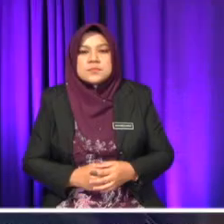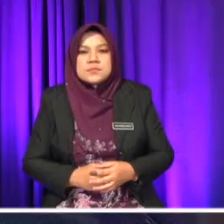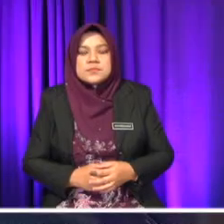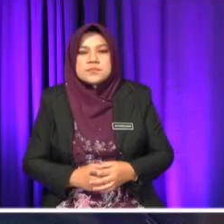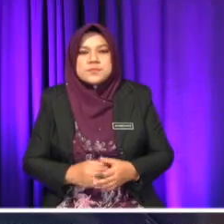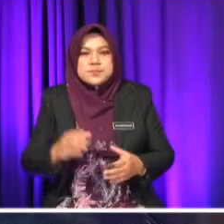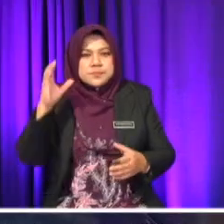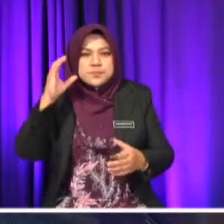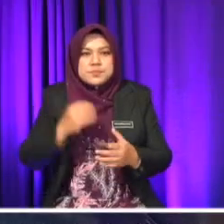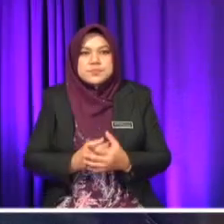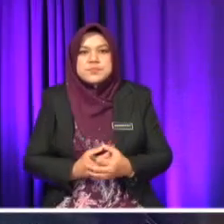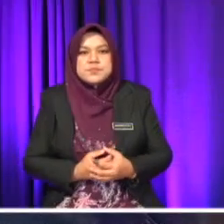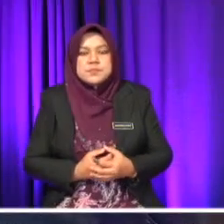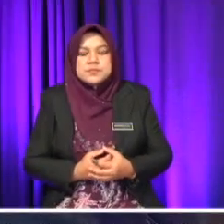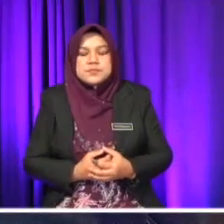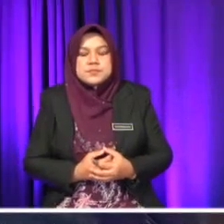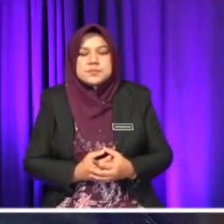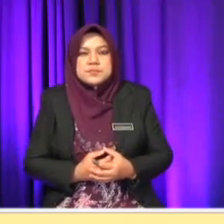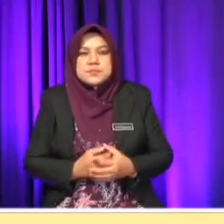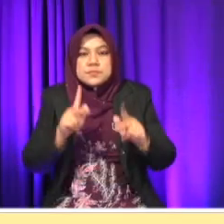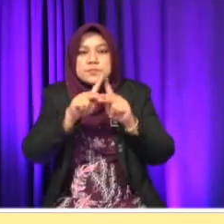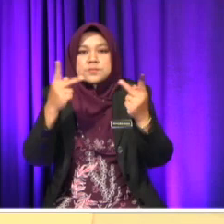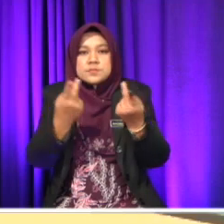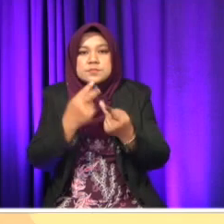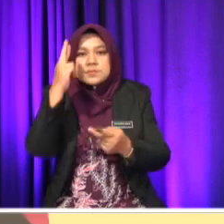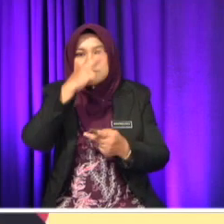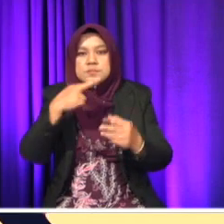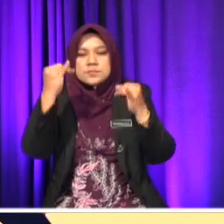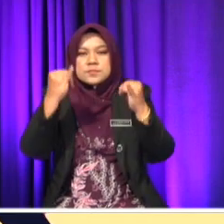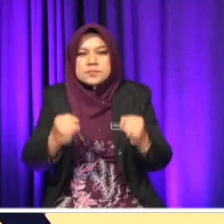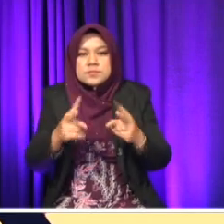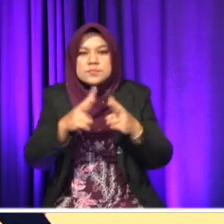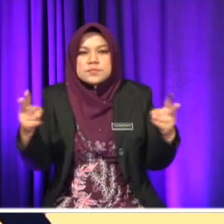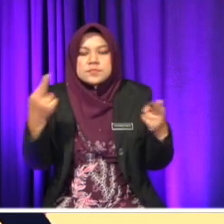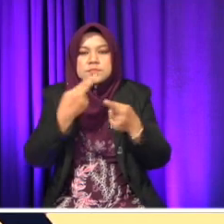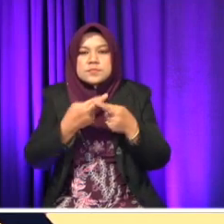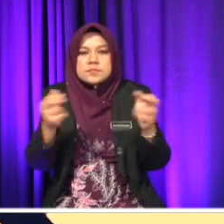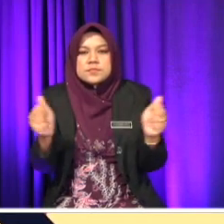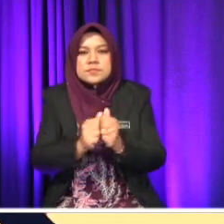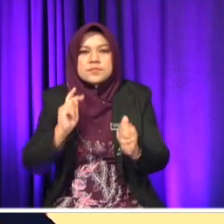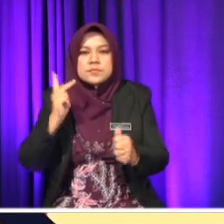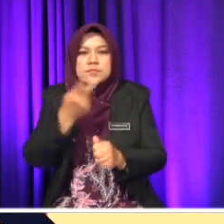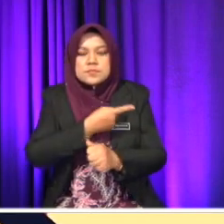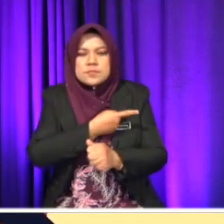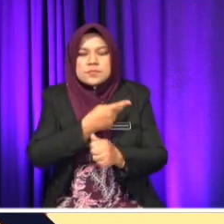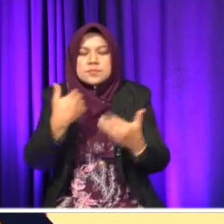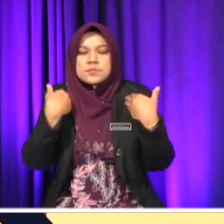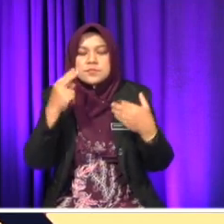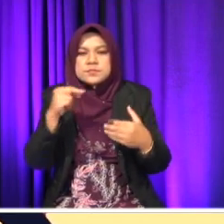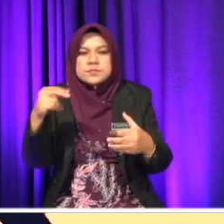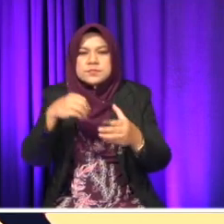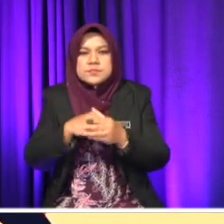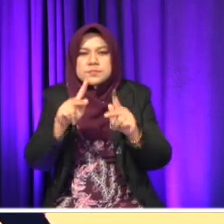rumusannya Baiklah keluarga merupakan individu yang sangat rapat dengan kita suasana dalam keluarga